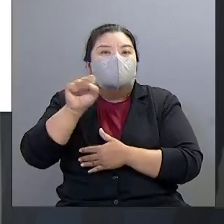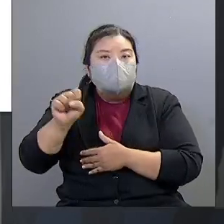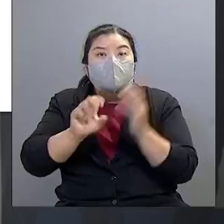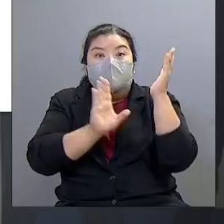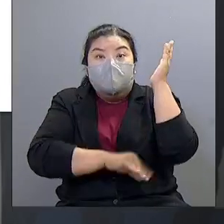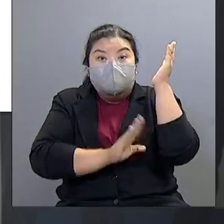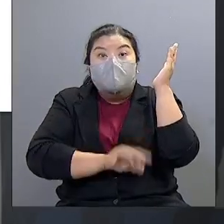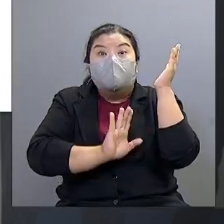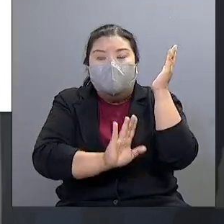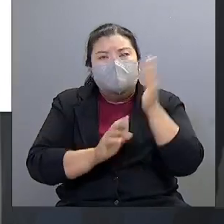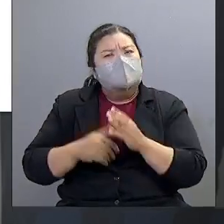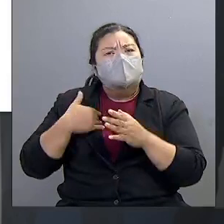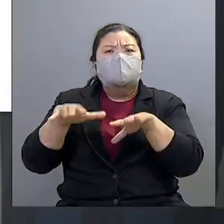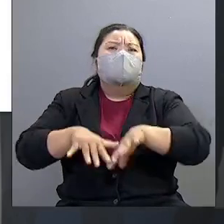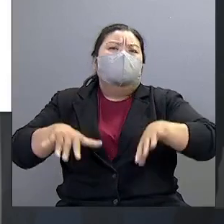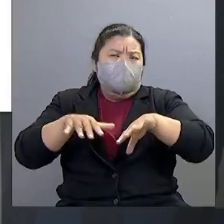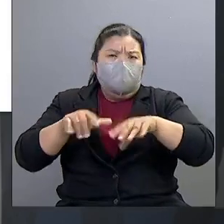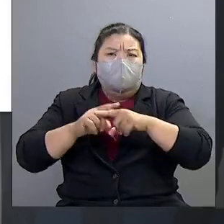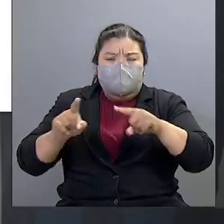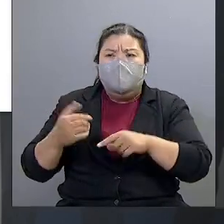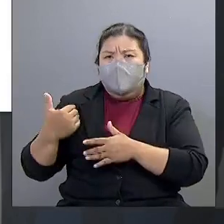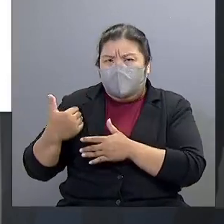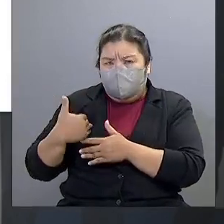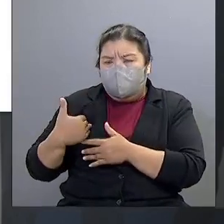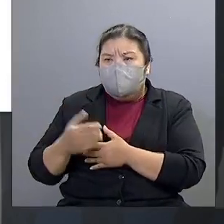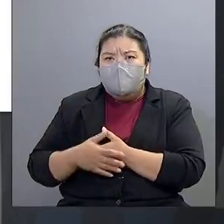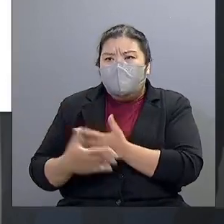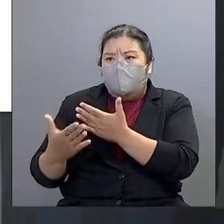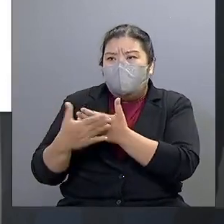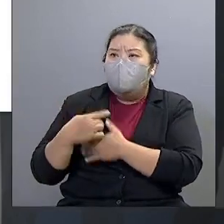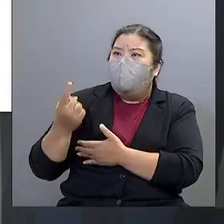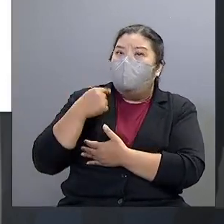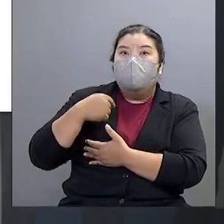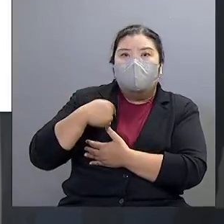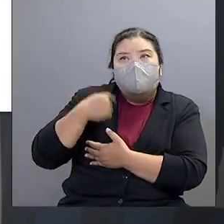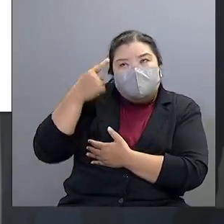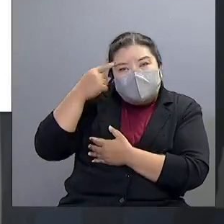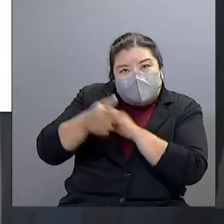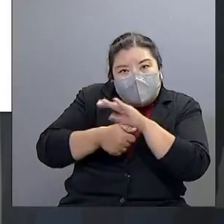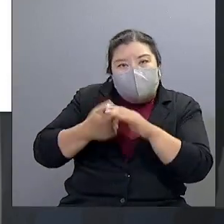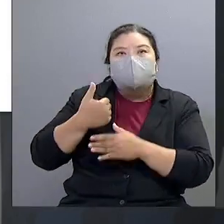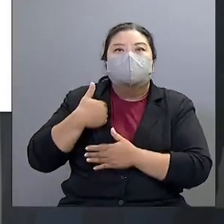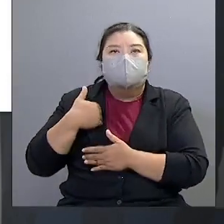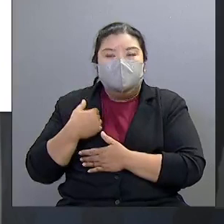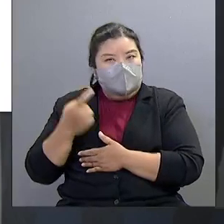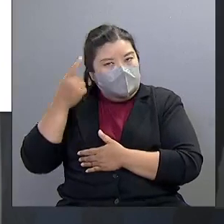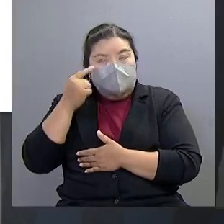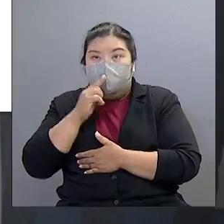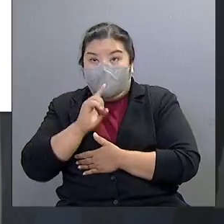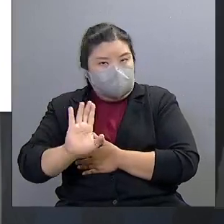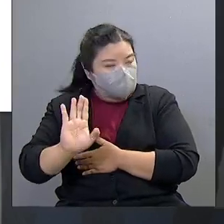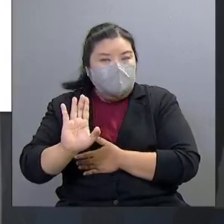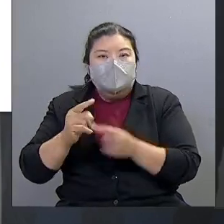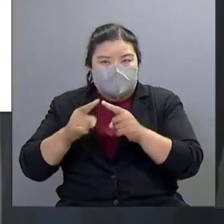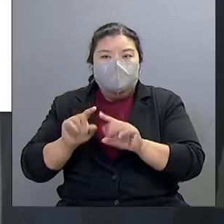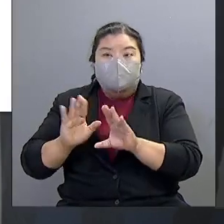เป็นปกติวิสัยก่อนจะหยอดว่ามีคนแอบตีท้ายครัวภูมิใจไทยเหมือนกันอย่าให้บอกนะคะว่าเป็นใครแ